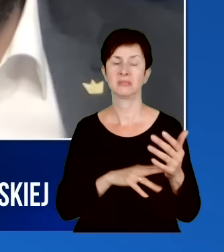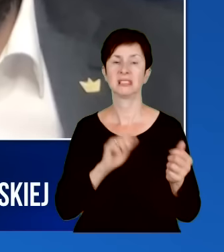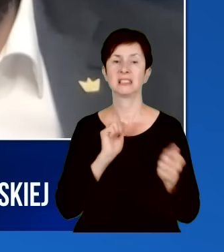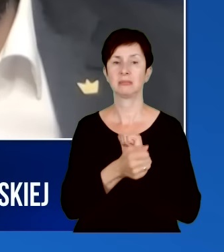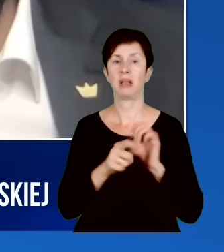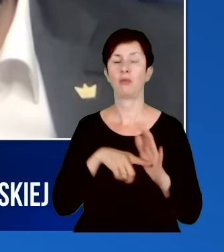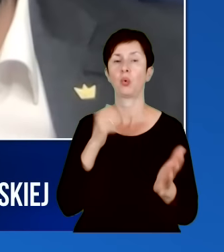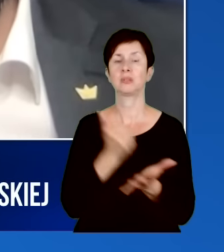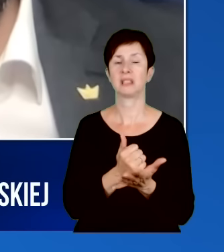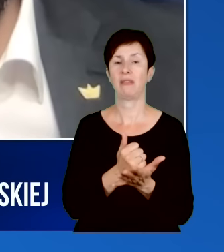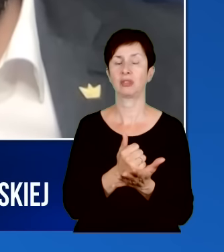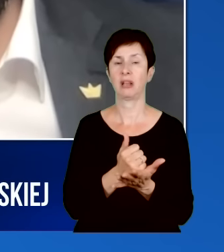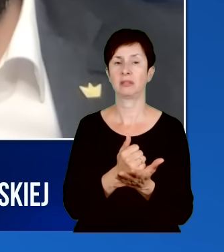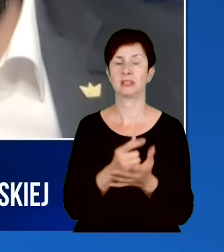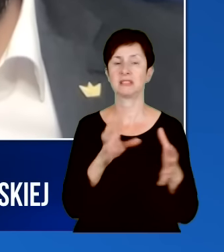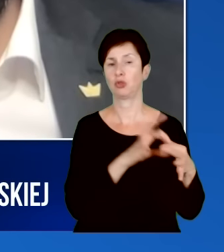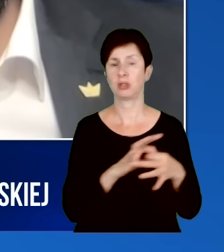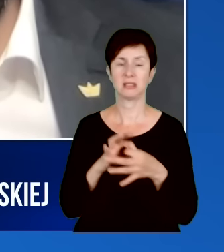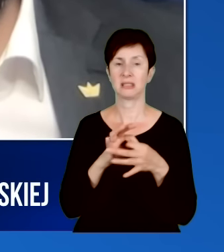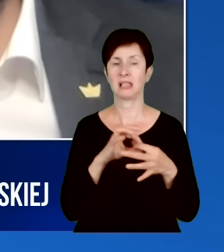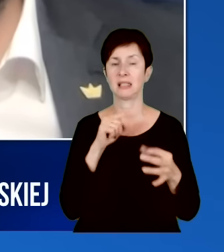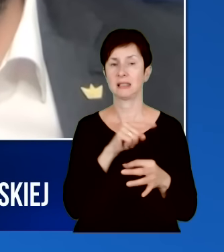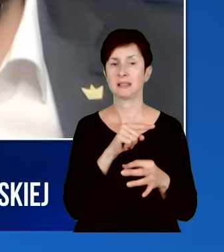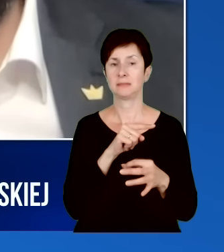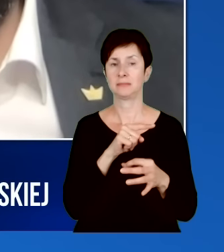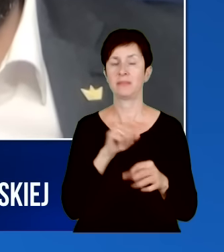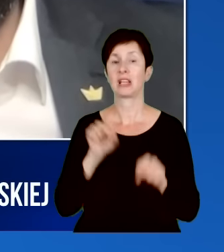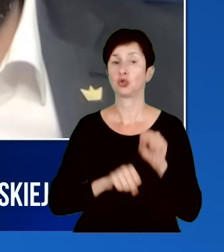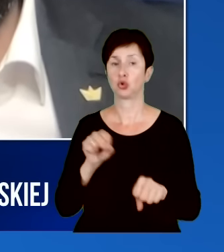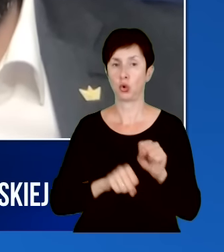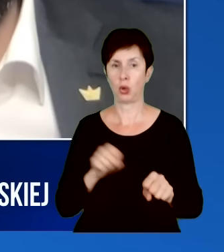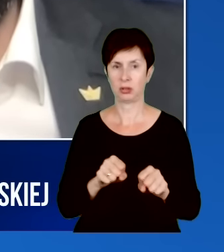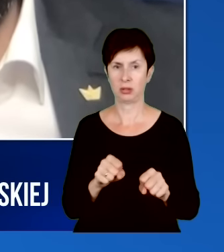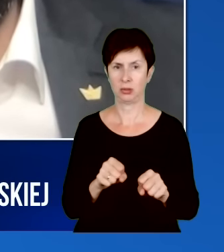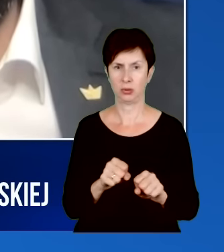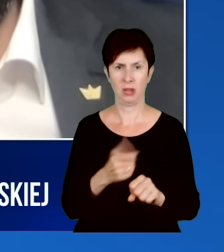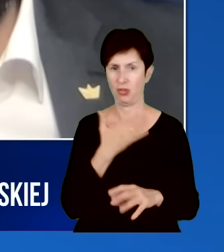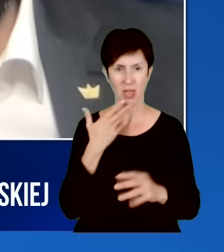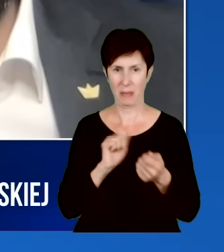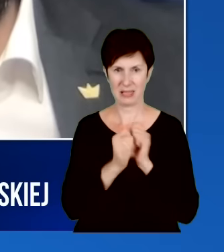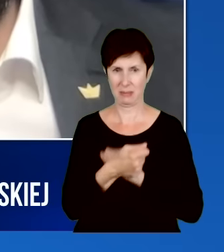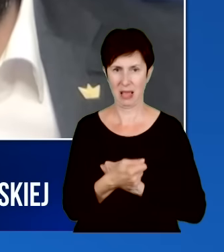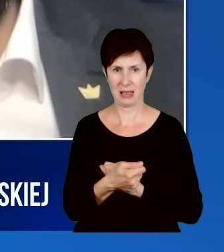ustawodawstwie związanym z z z sądownictwem i tutaj nie ma żadnych z